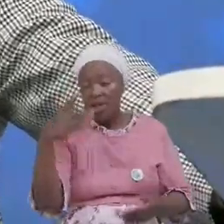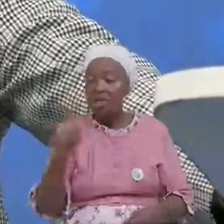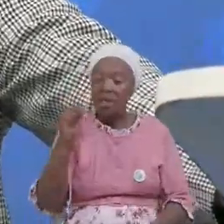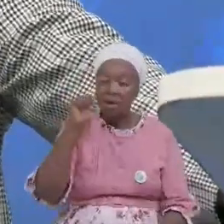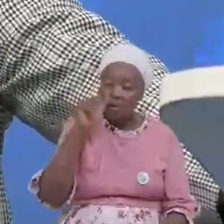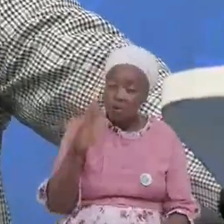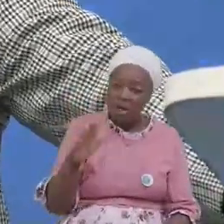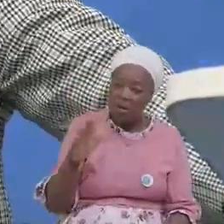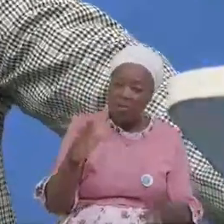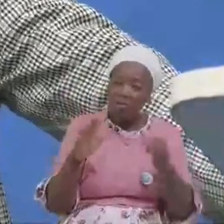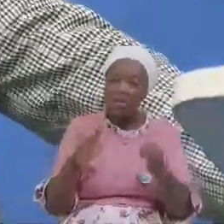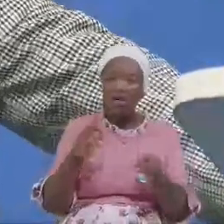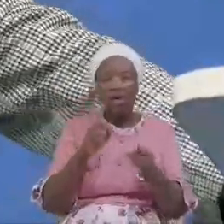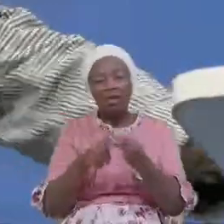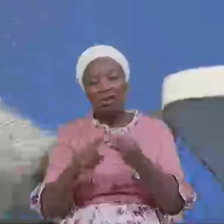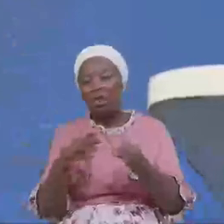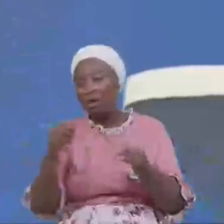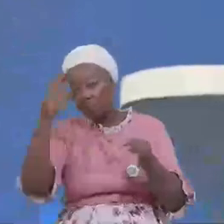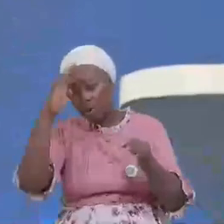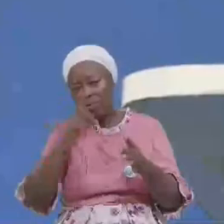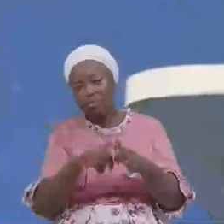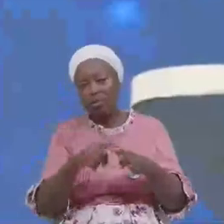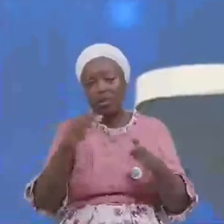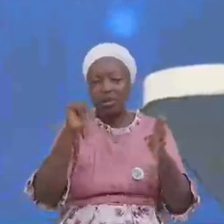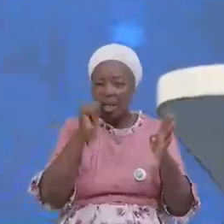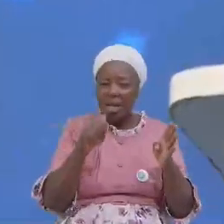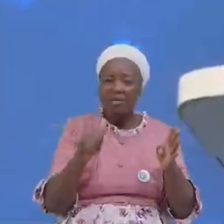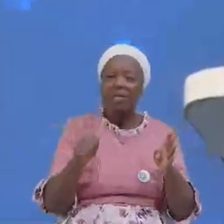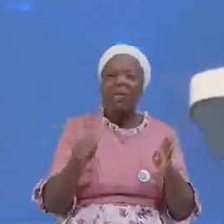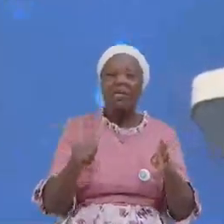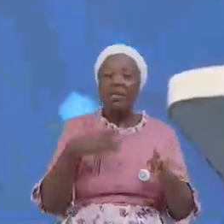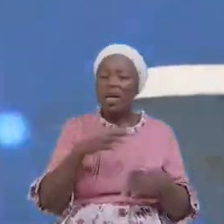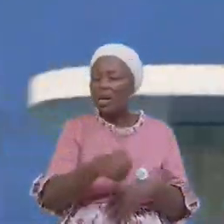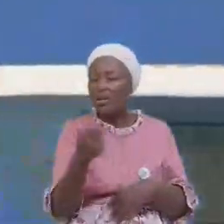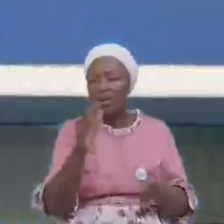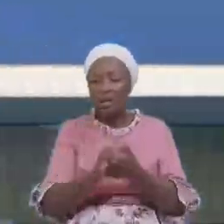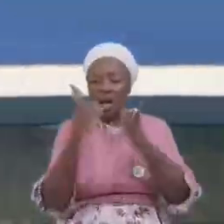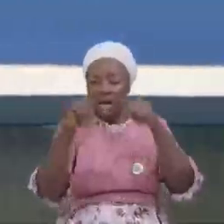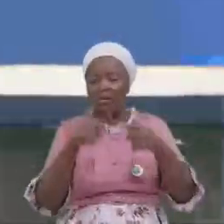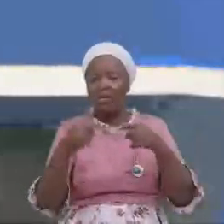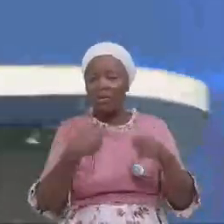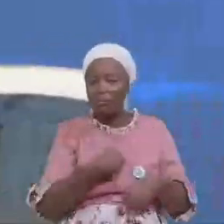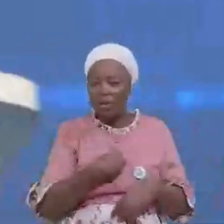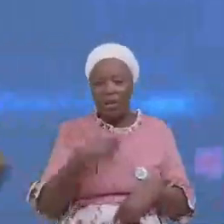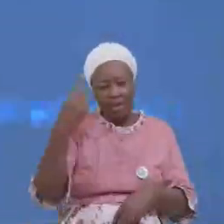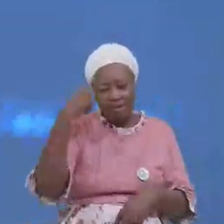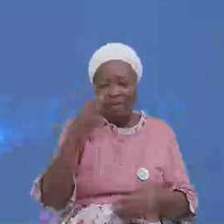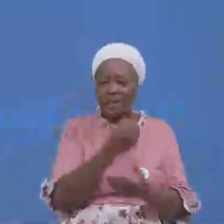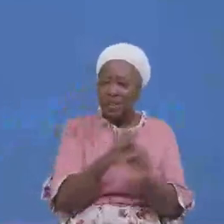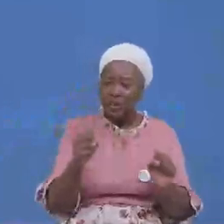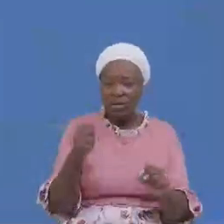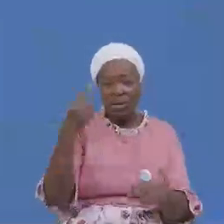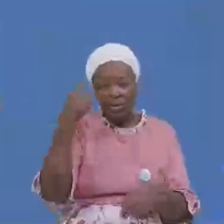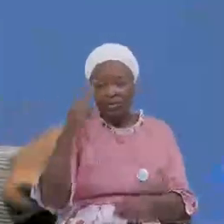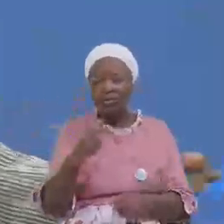femme, le garçon, la fille, quiconque vient à moi pour le salut, pour la